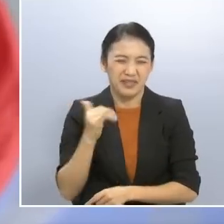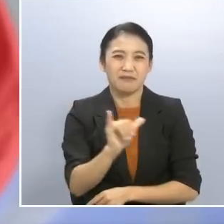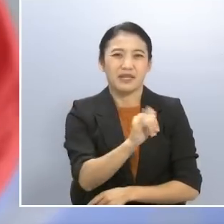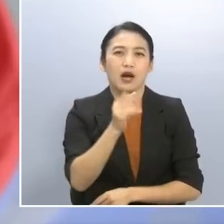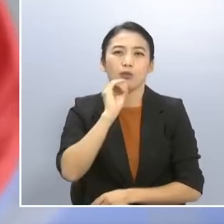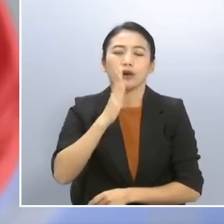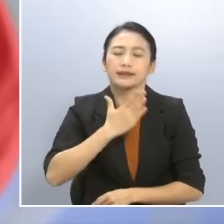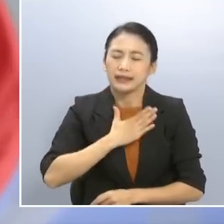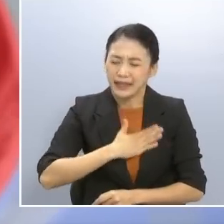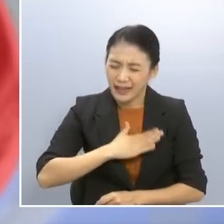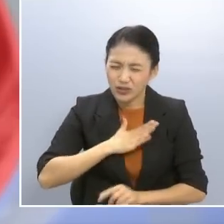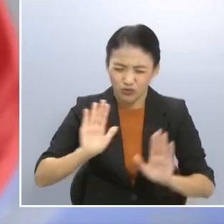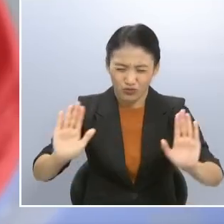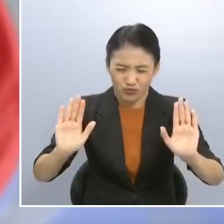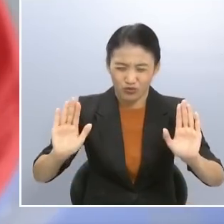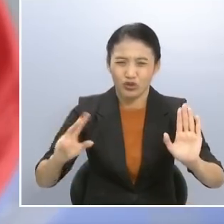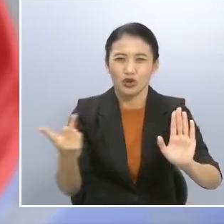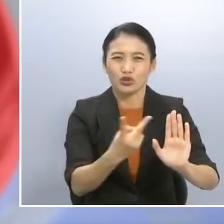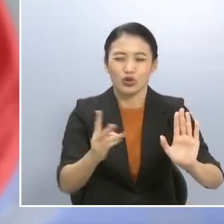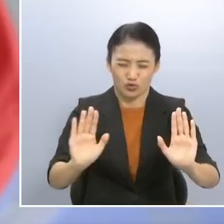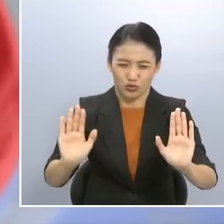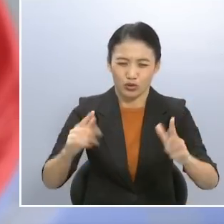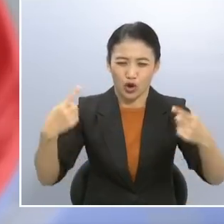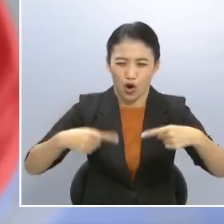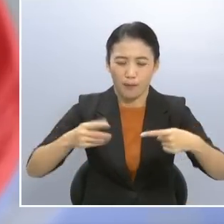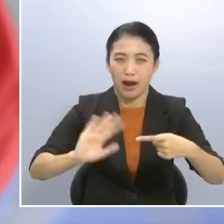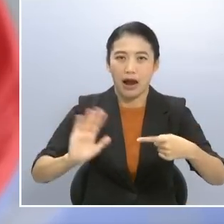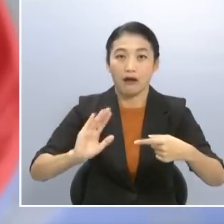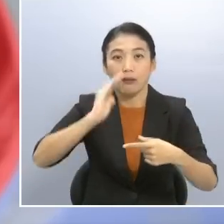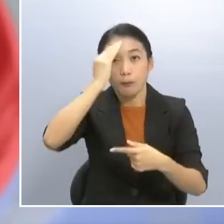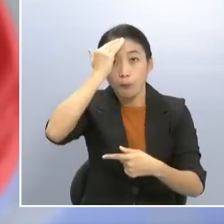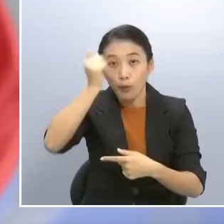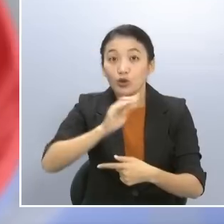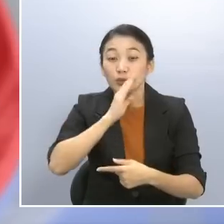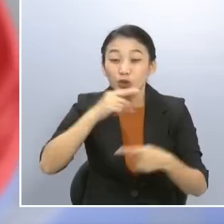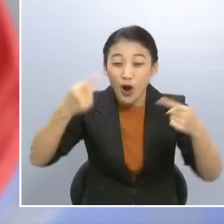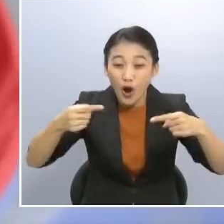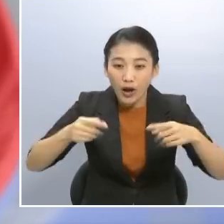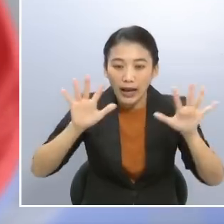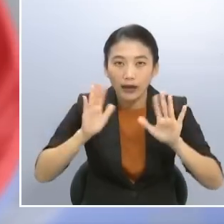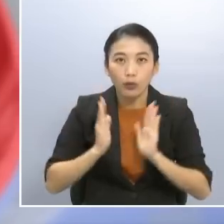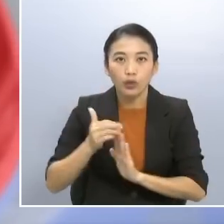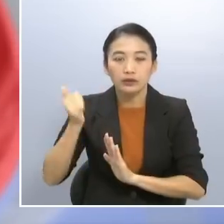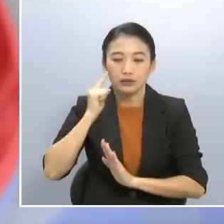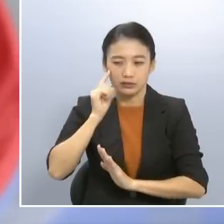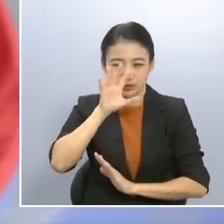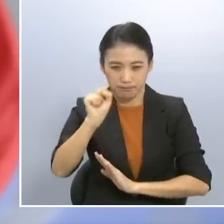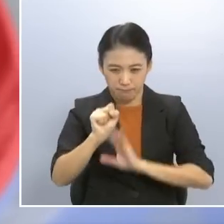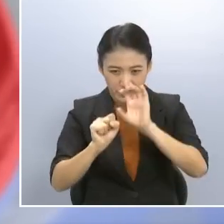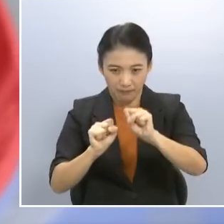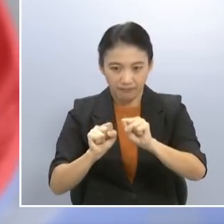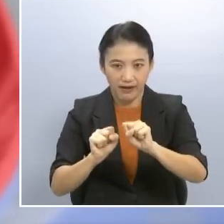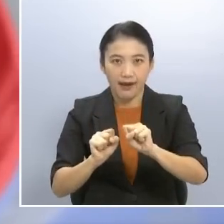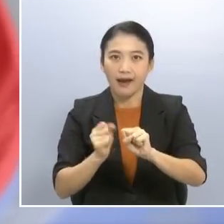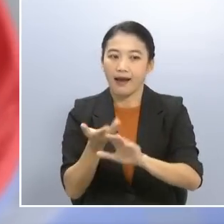เย็นๆ2ฝ่ายอย่าเพิ่งทะเลาะกันเดี๋ยวมันจะกลายเป็นกรณีแบบจับตามองของอีกกลุ่